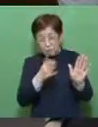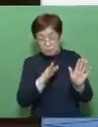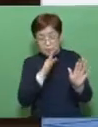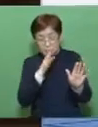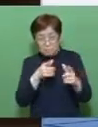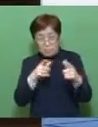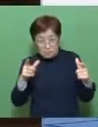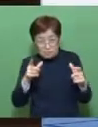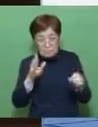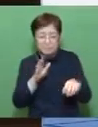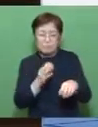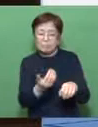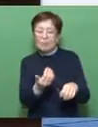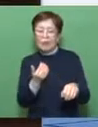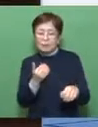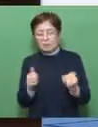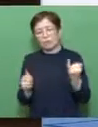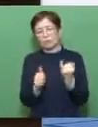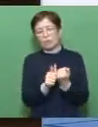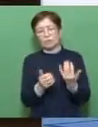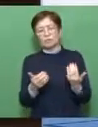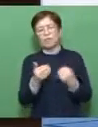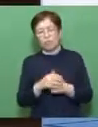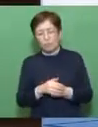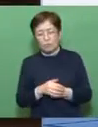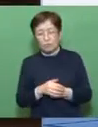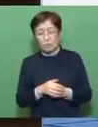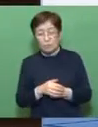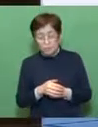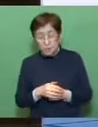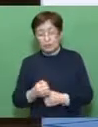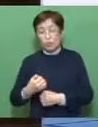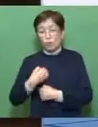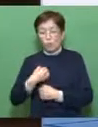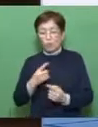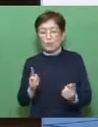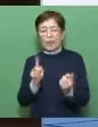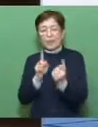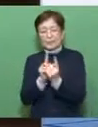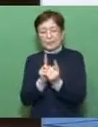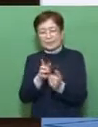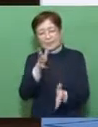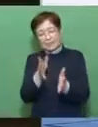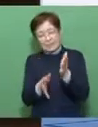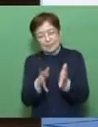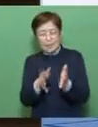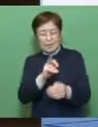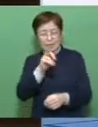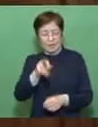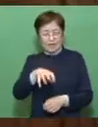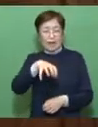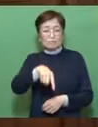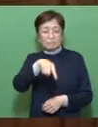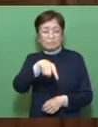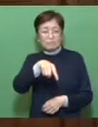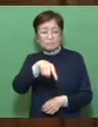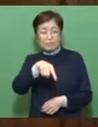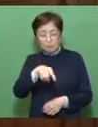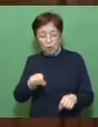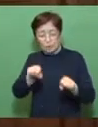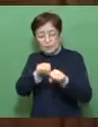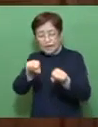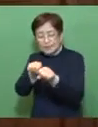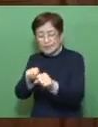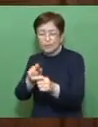意味で今兵庫の出会いサポートセンターはあの関西合いを中心に運用してますけども年間大体